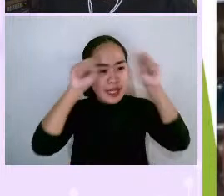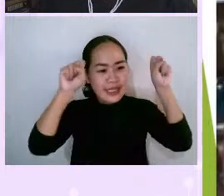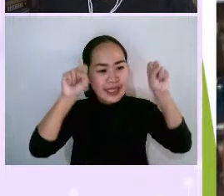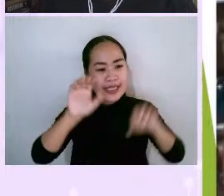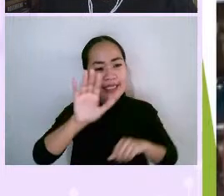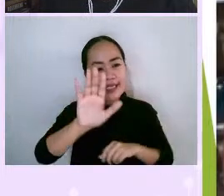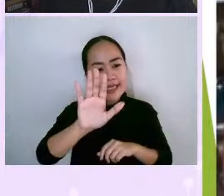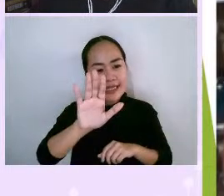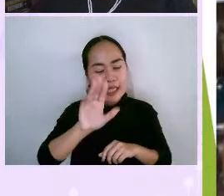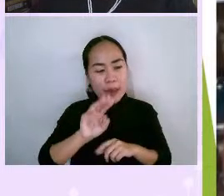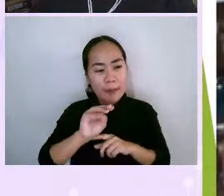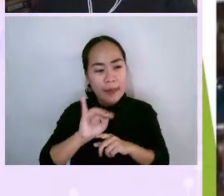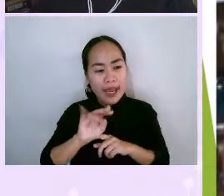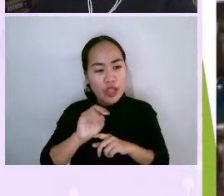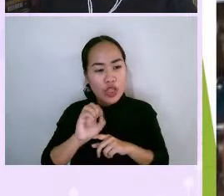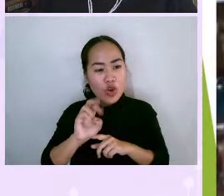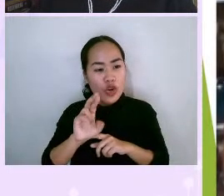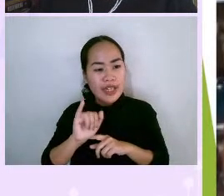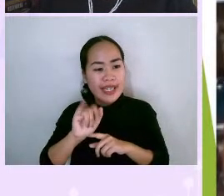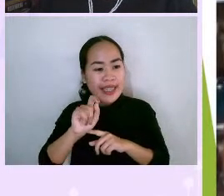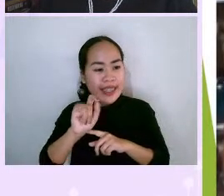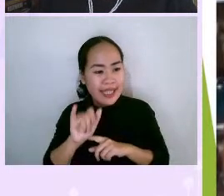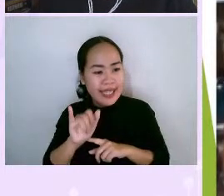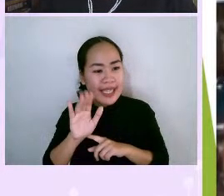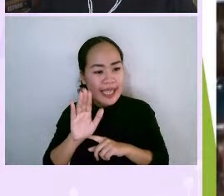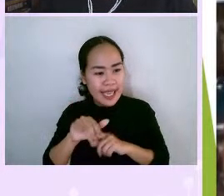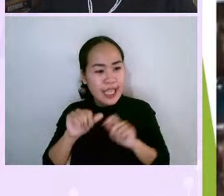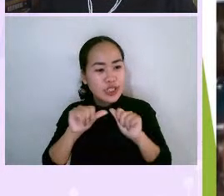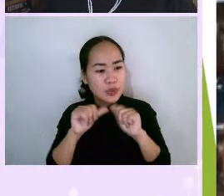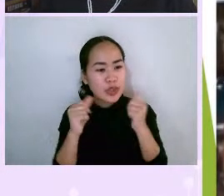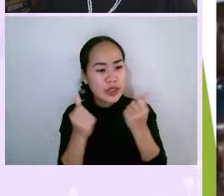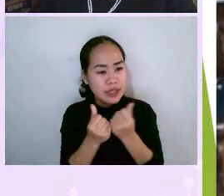Minorities Association. So ang gaganda po ng mga